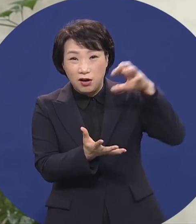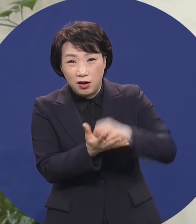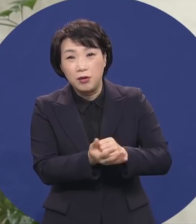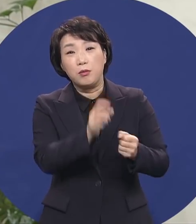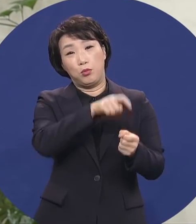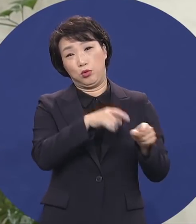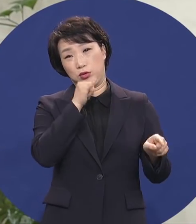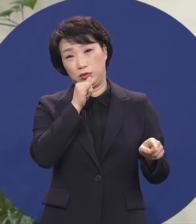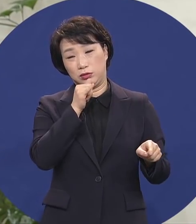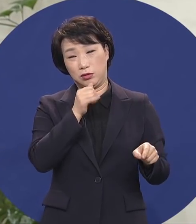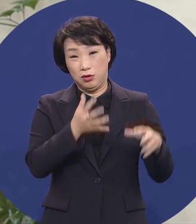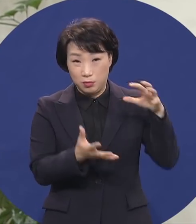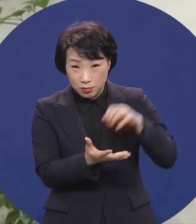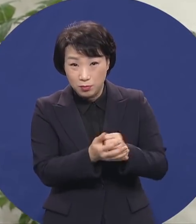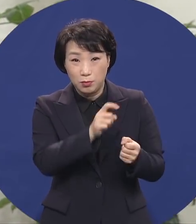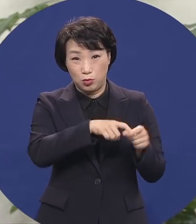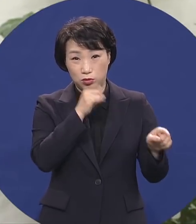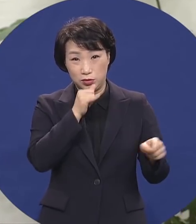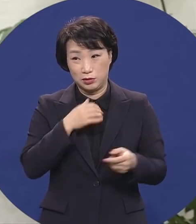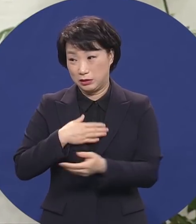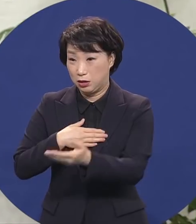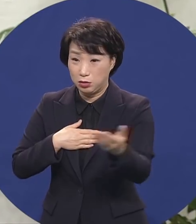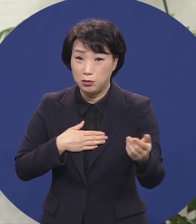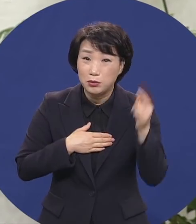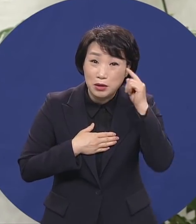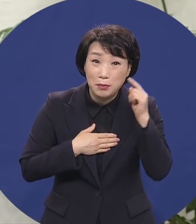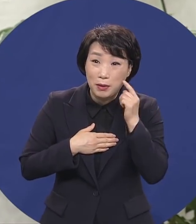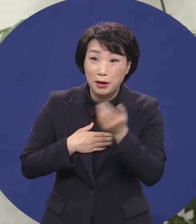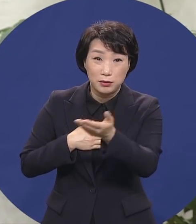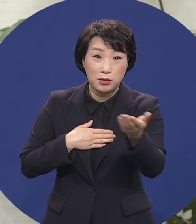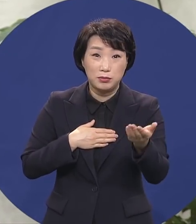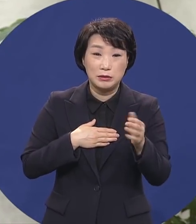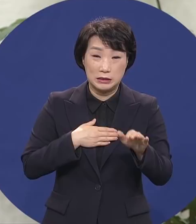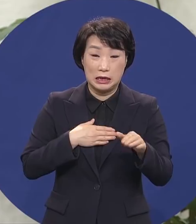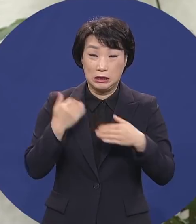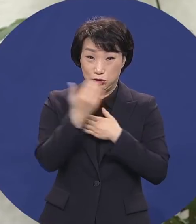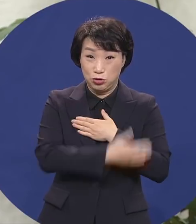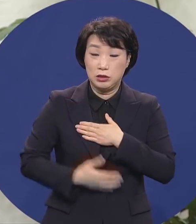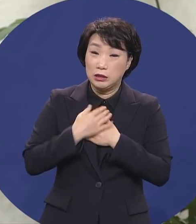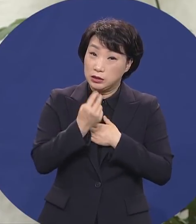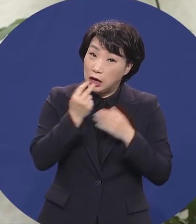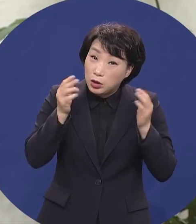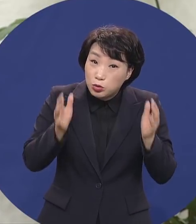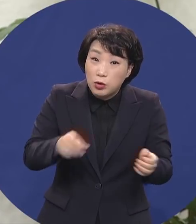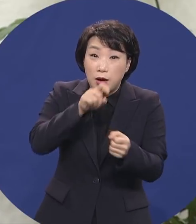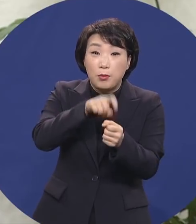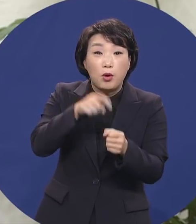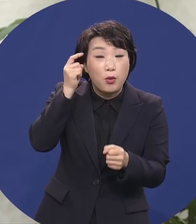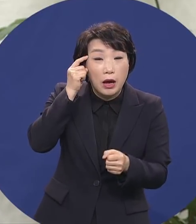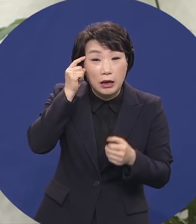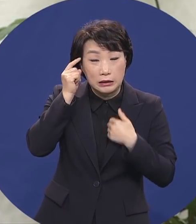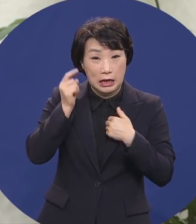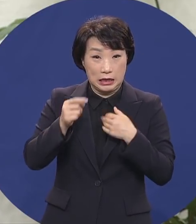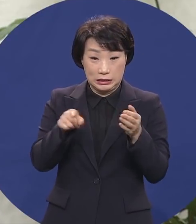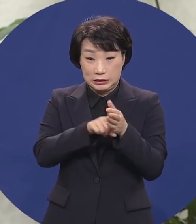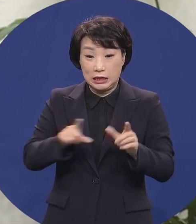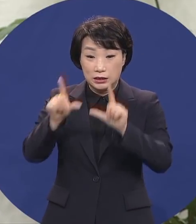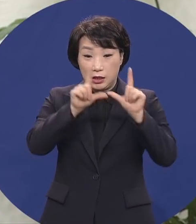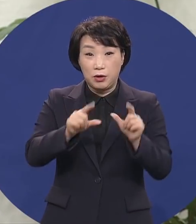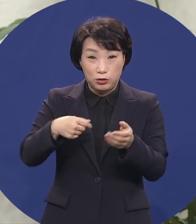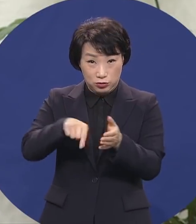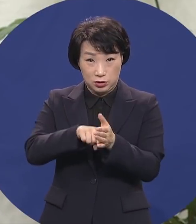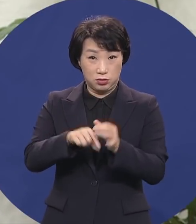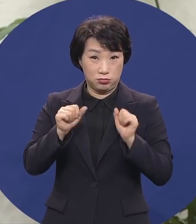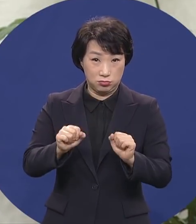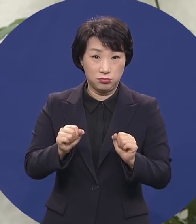거예요. 통째로. 여러분 잘 들으셔야 돼. 육신이 왜 있느냐? 신앙생활을 위해서